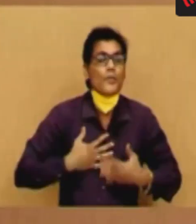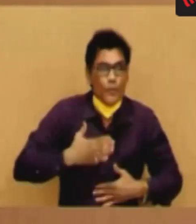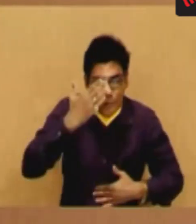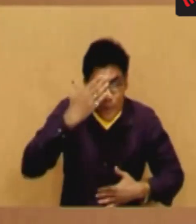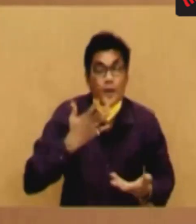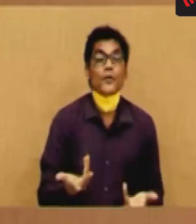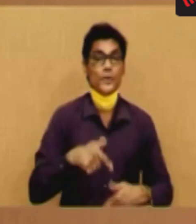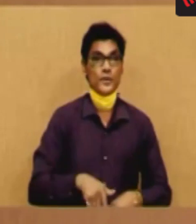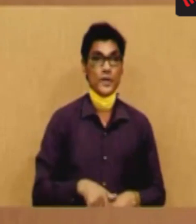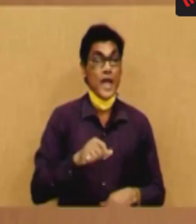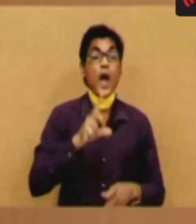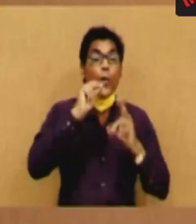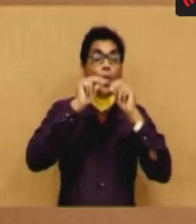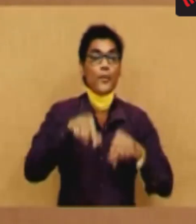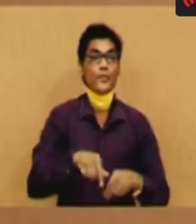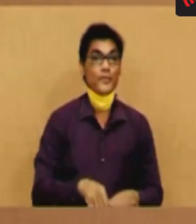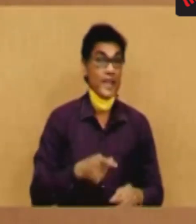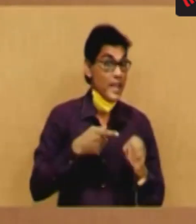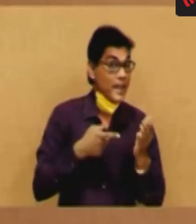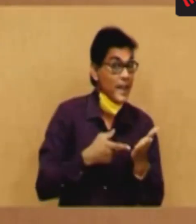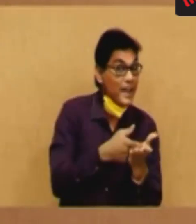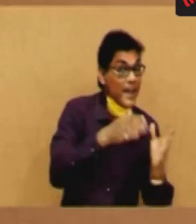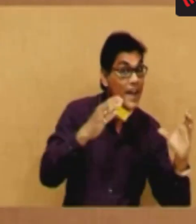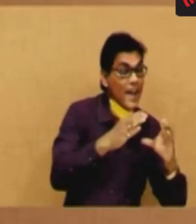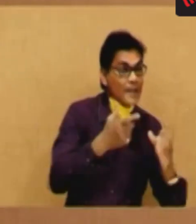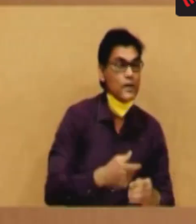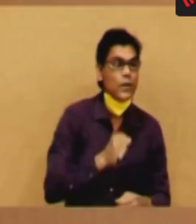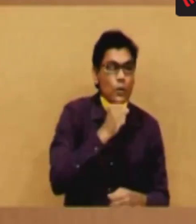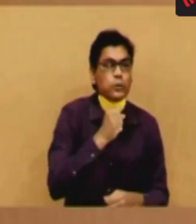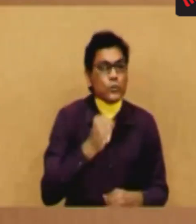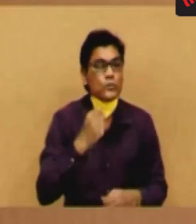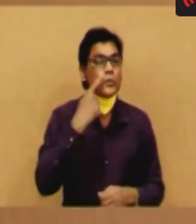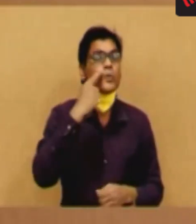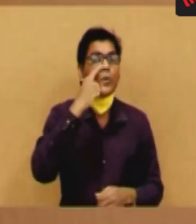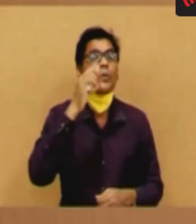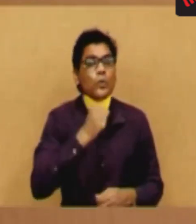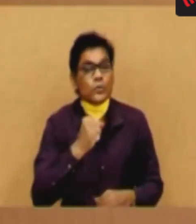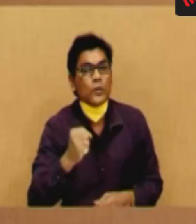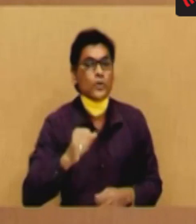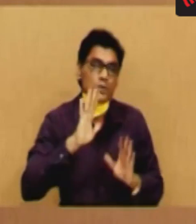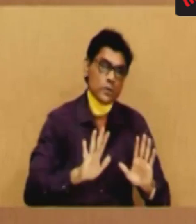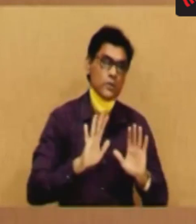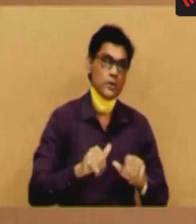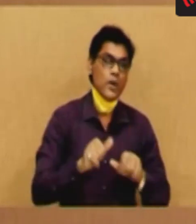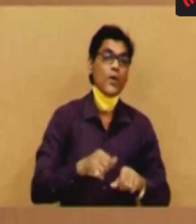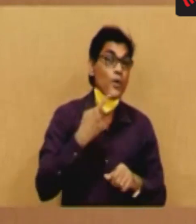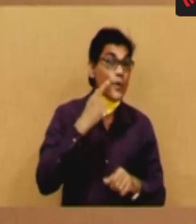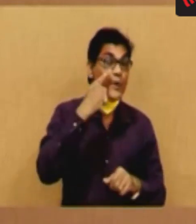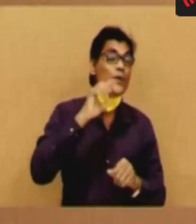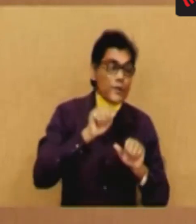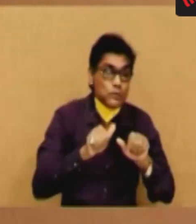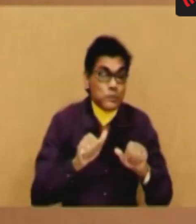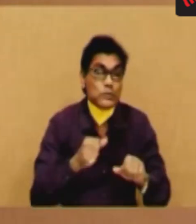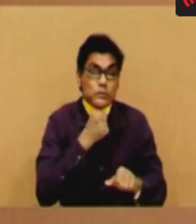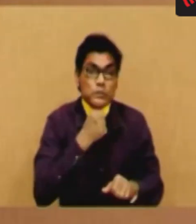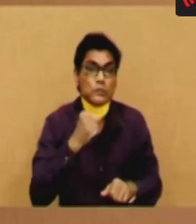ପଡ଼ିବ। ଆଗ କିନ୍ତୁ କଥା ହେବା ଯେ ଗାଁରେ ଆମର ଯେଉଁ ଜେଜେମା ଜେଜେବାପା ବୟସ୍କ ବାପା ମା' ମାନେ ଅଛନ୍ତି ଅଜା ଆଈ ମାନେ ଅଛନ୍ତି